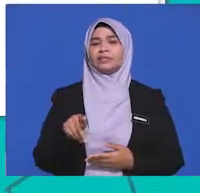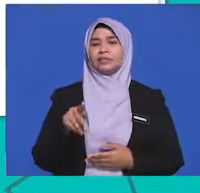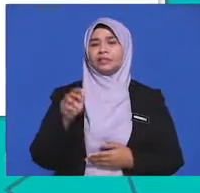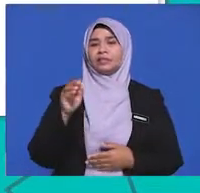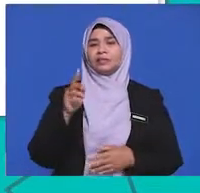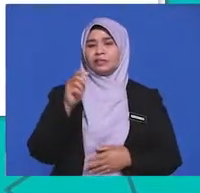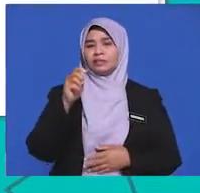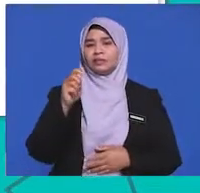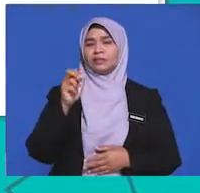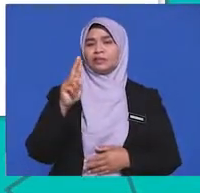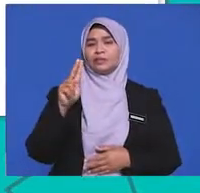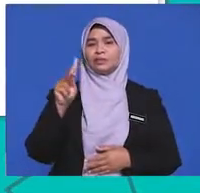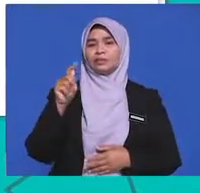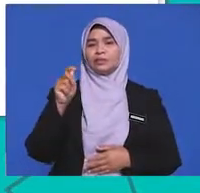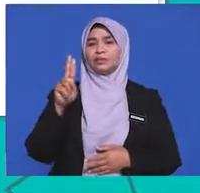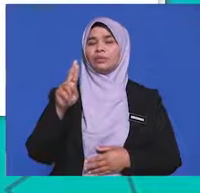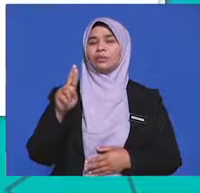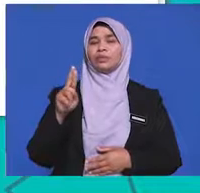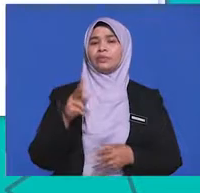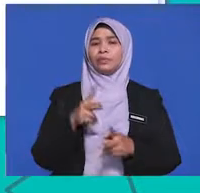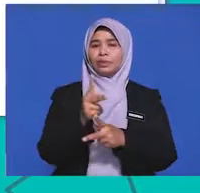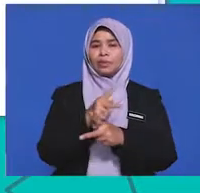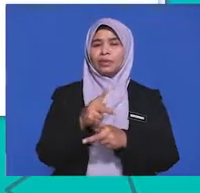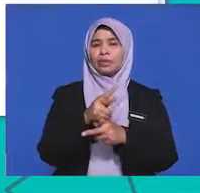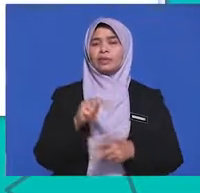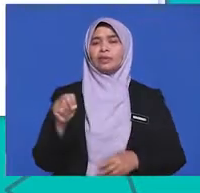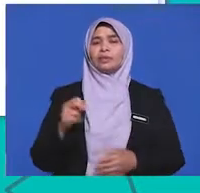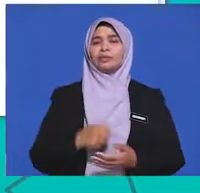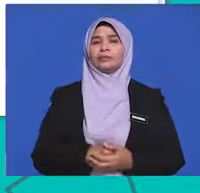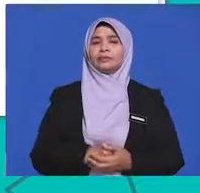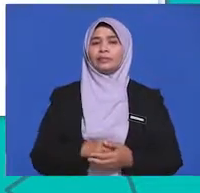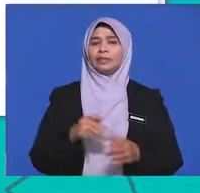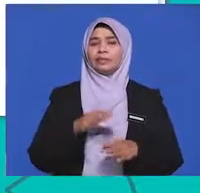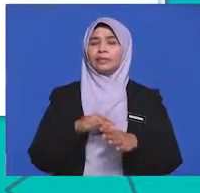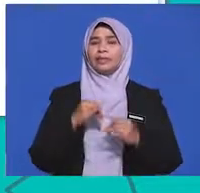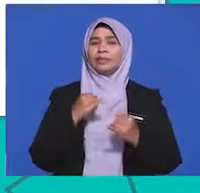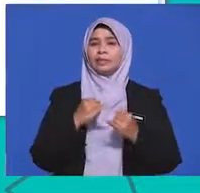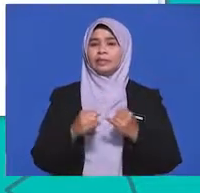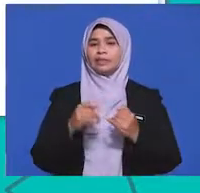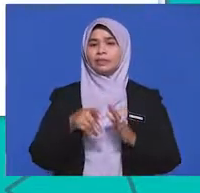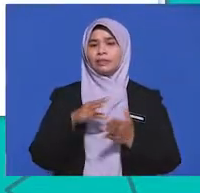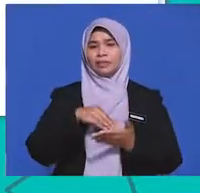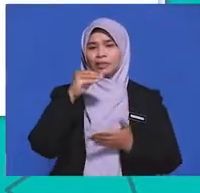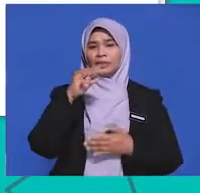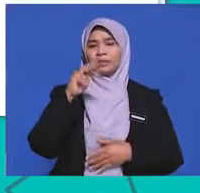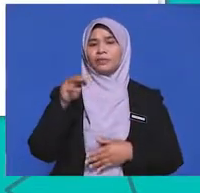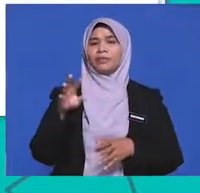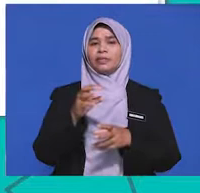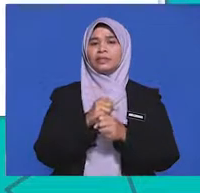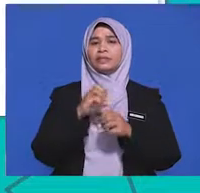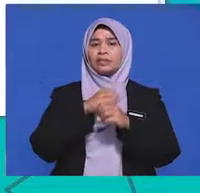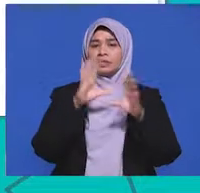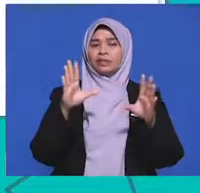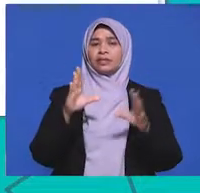kawalan dalam atur cara. Pada akhir episod ini, murid-murid dapat pertama, menerangkan